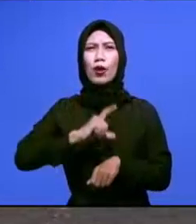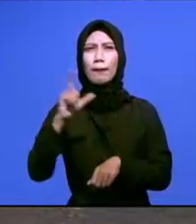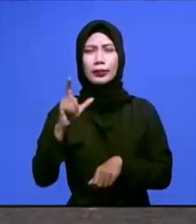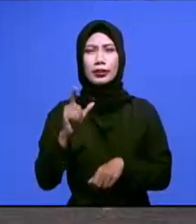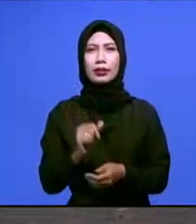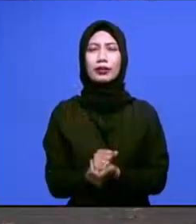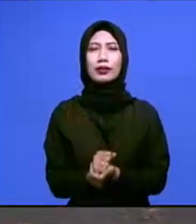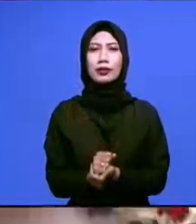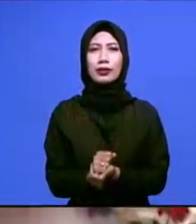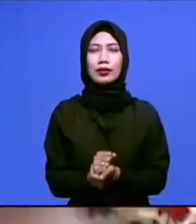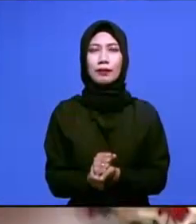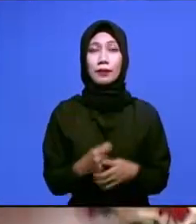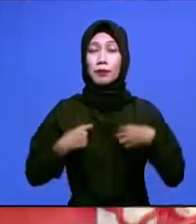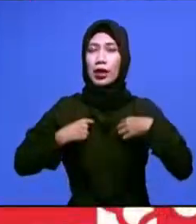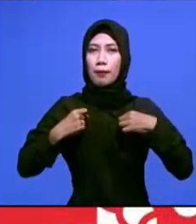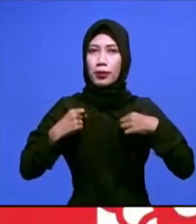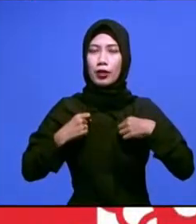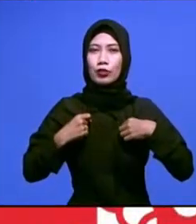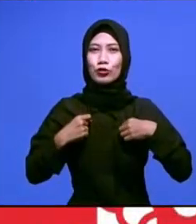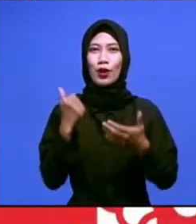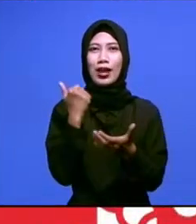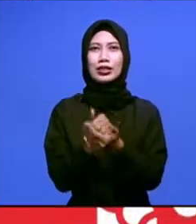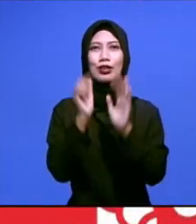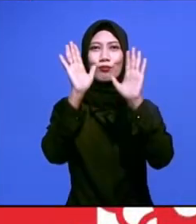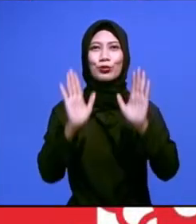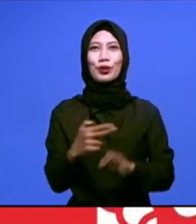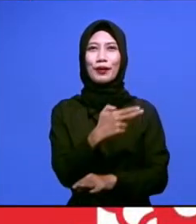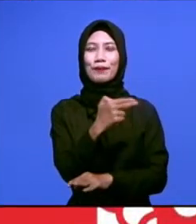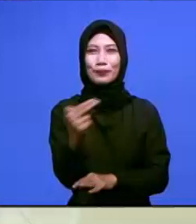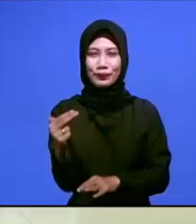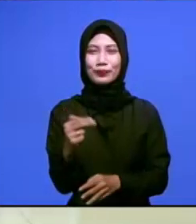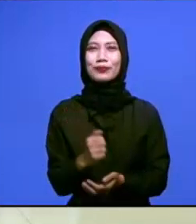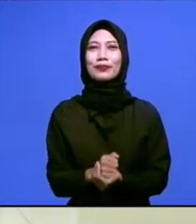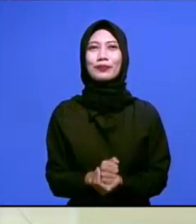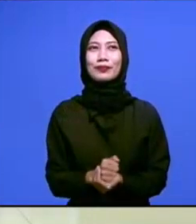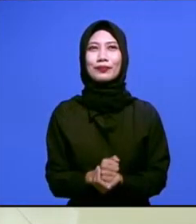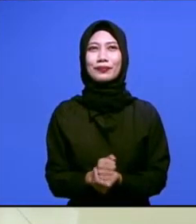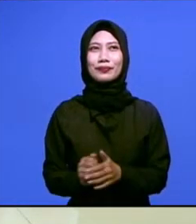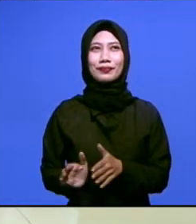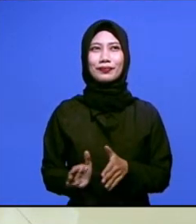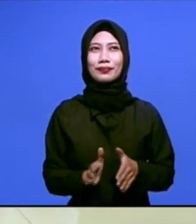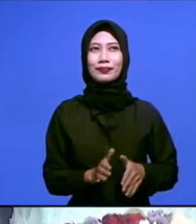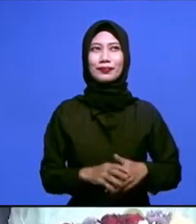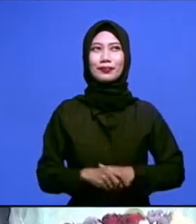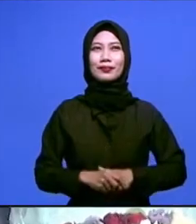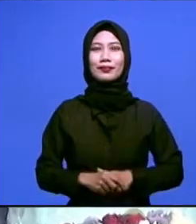17.845 undangan dengan pakaian adat dan nasional menjadi dress code resminya. Tim Liputan Trans 7.